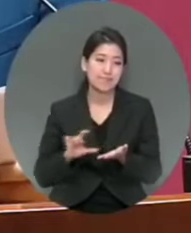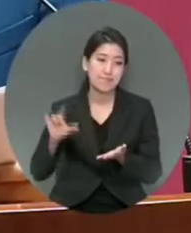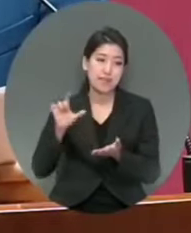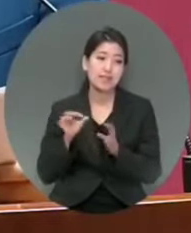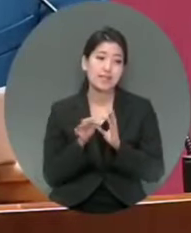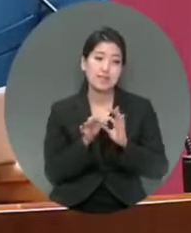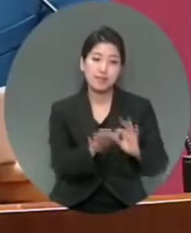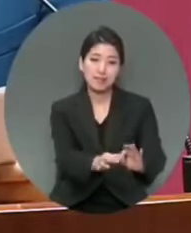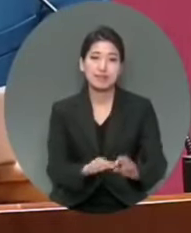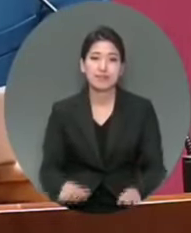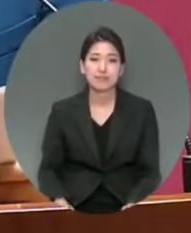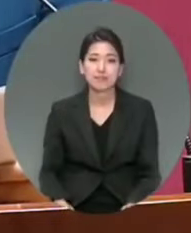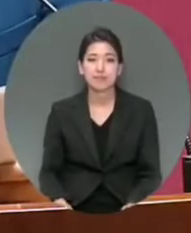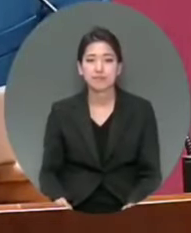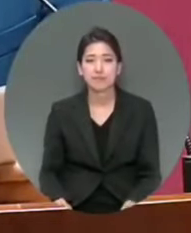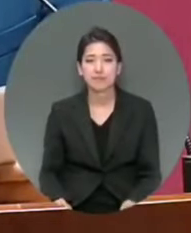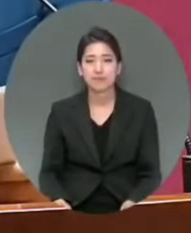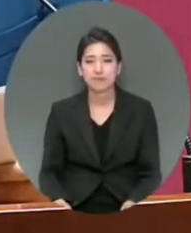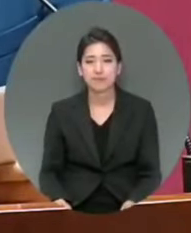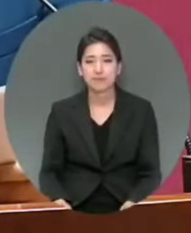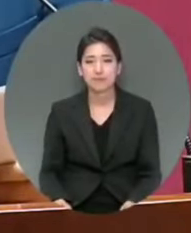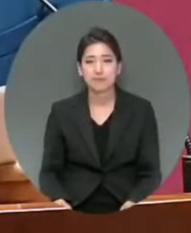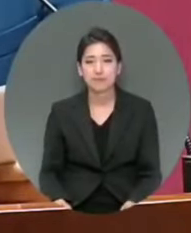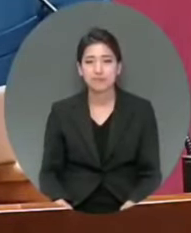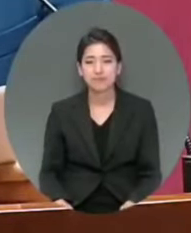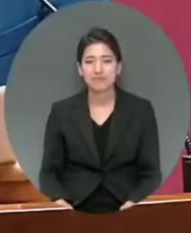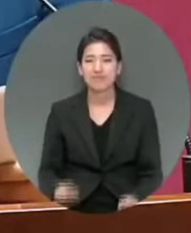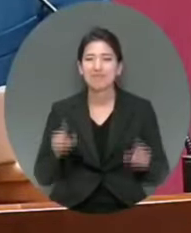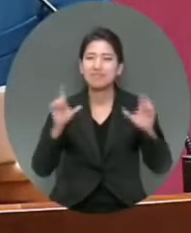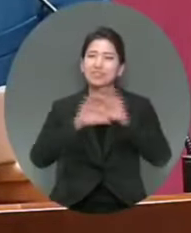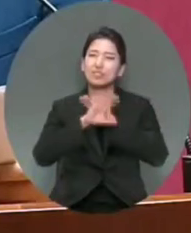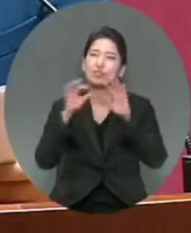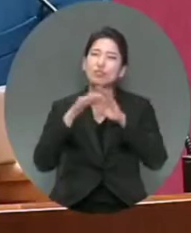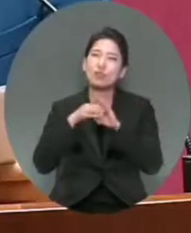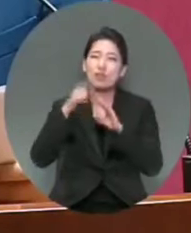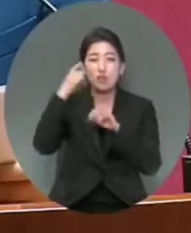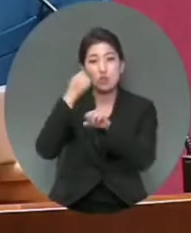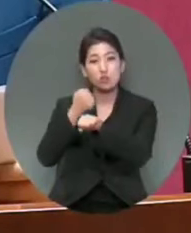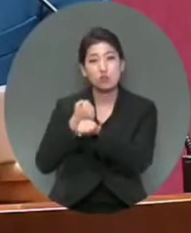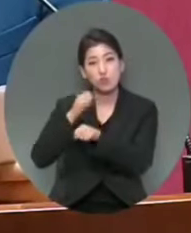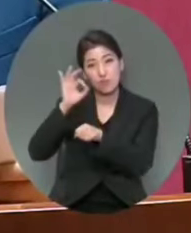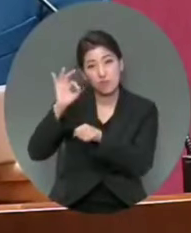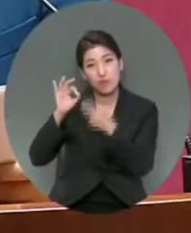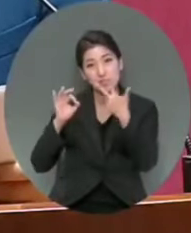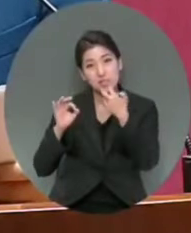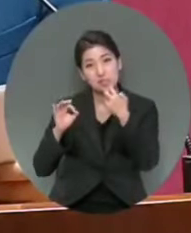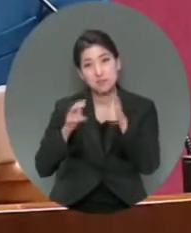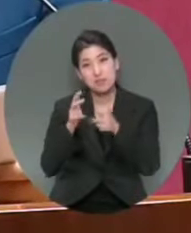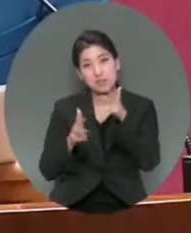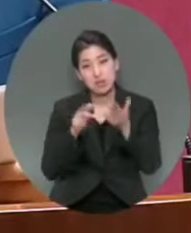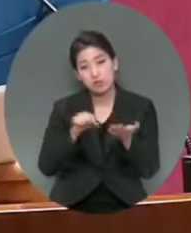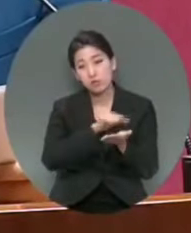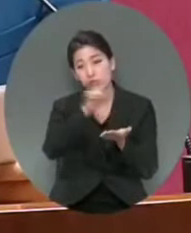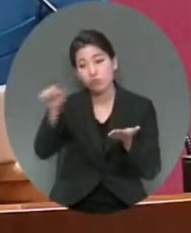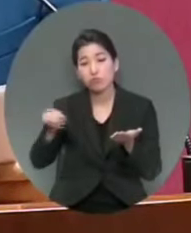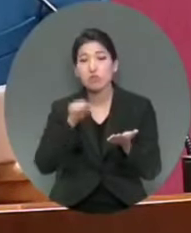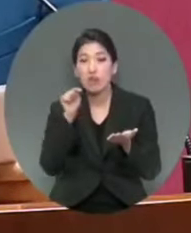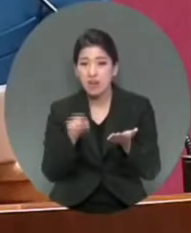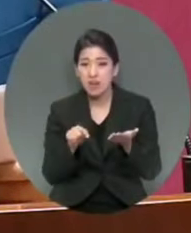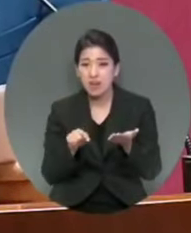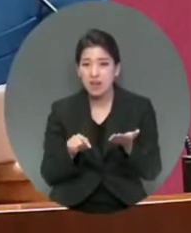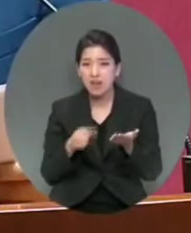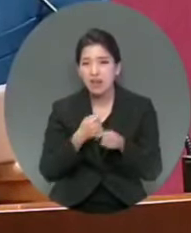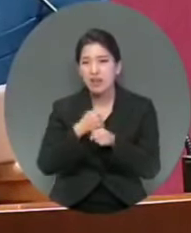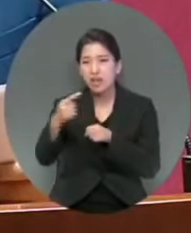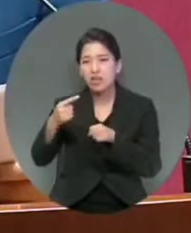예정으로 일부 사업들은 정액을 했다. 제가 이 기후대응기금 R&D 71개 사업 중에 방금 말씀하신 대로 24년